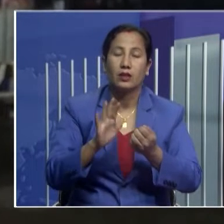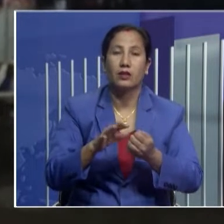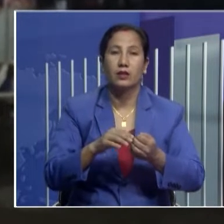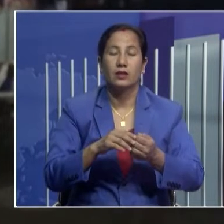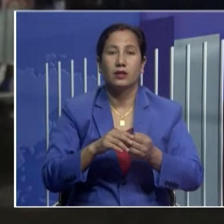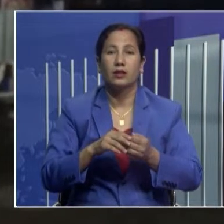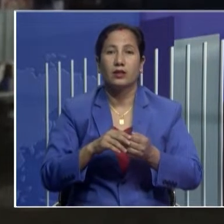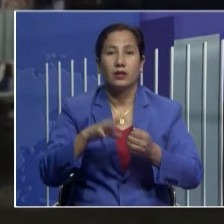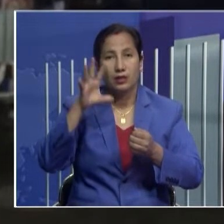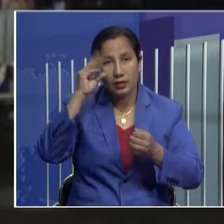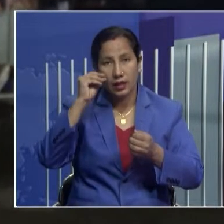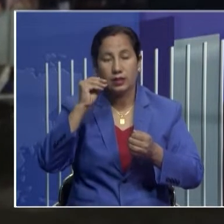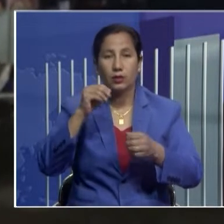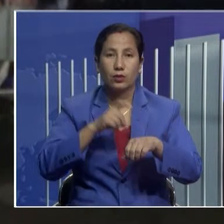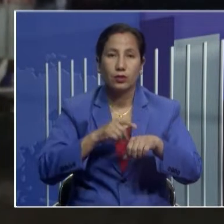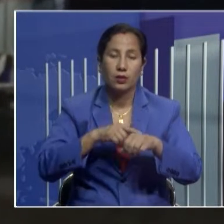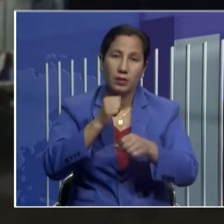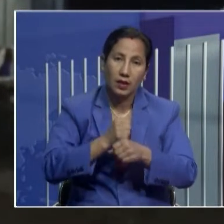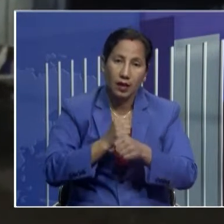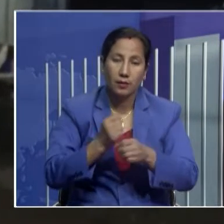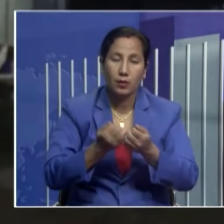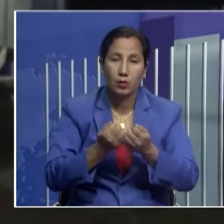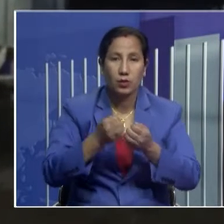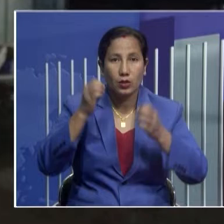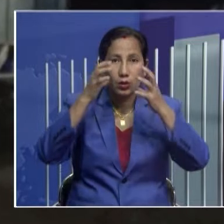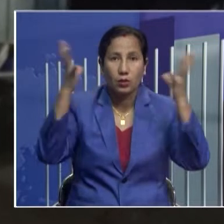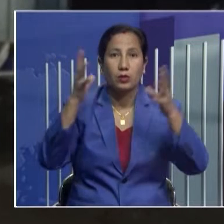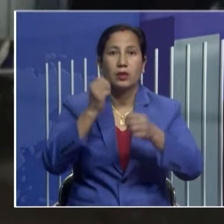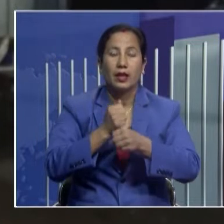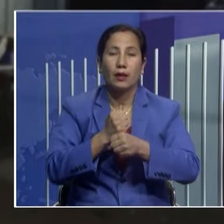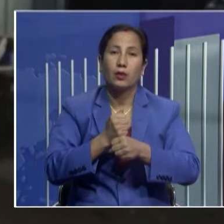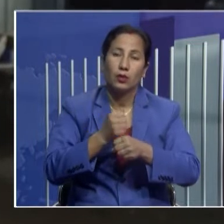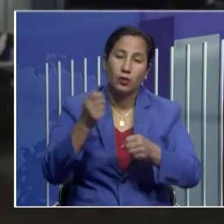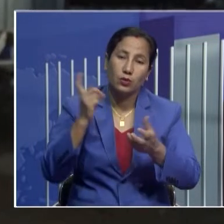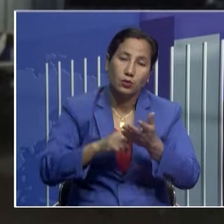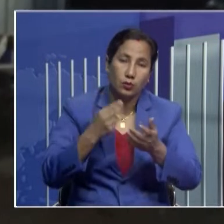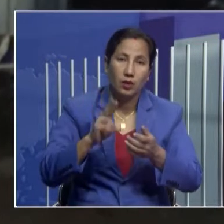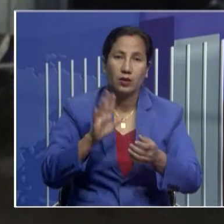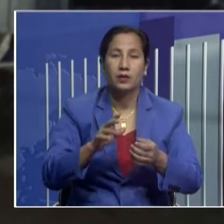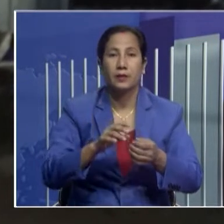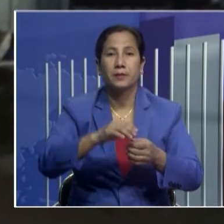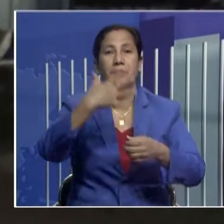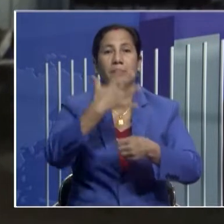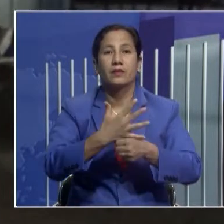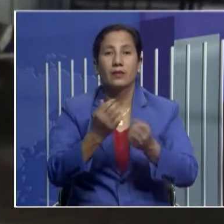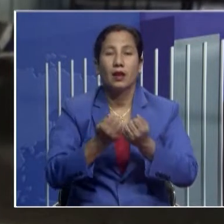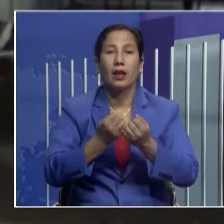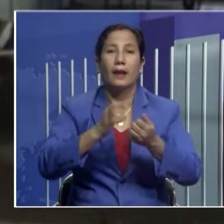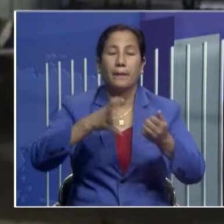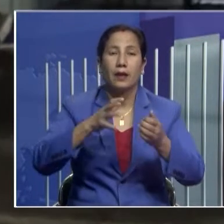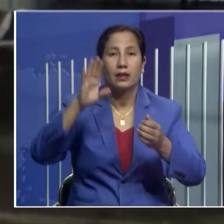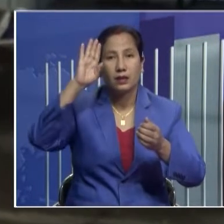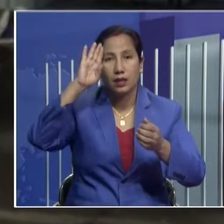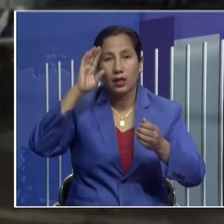70 मजदुर रातिको समयमा पनि काम गरिरहनु भएको छ, दिउँसोमा पनि यसै गरी काम भइराखेको छ। हिउँदी अधिवेशनलाई लक्षित गरेर प्रदेशसभाको